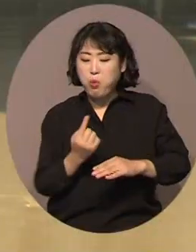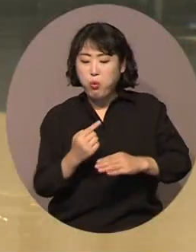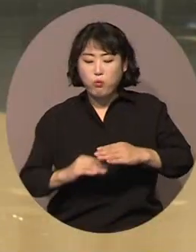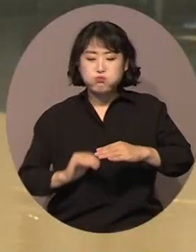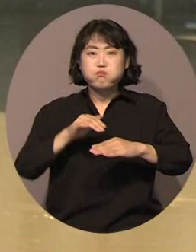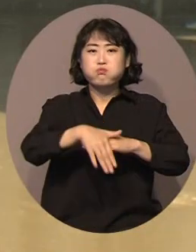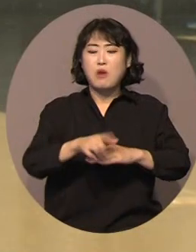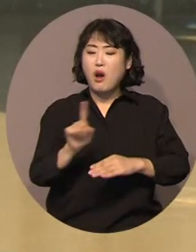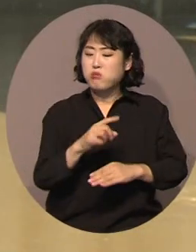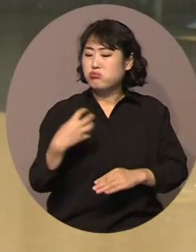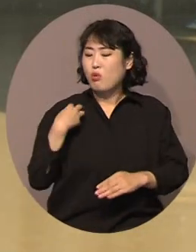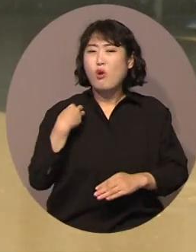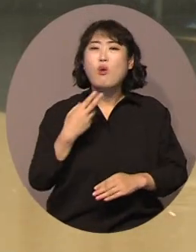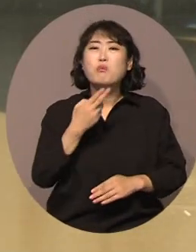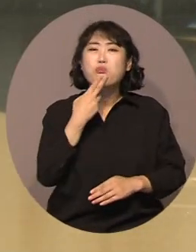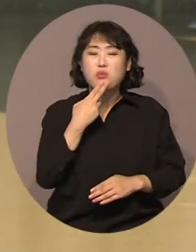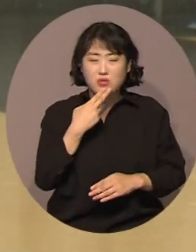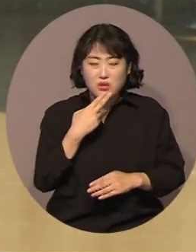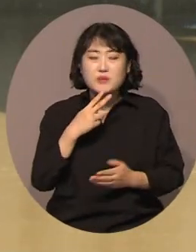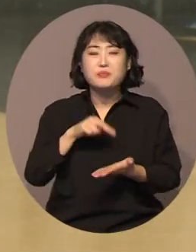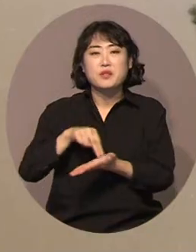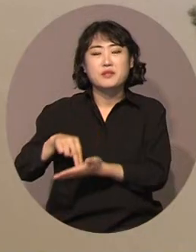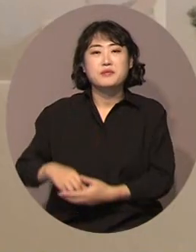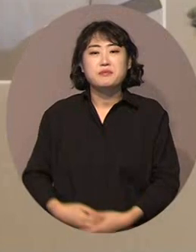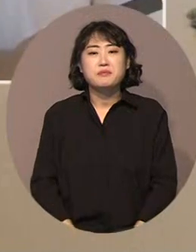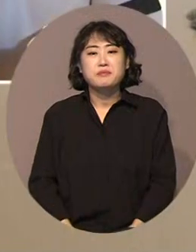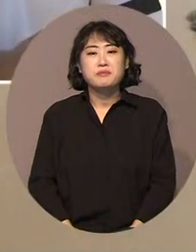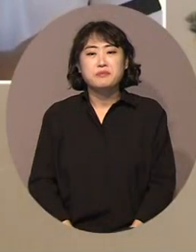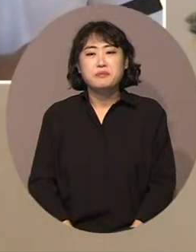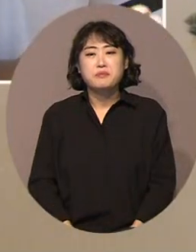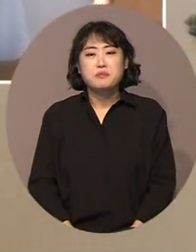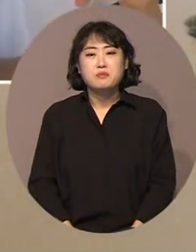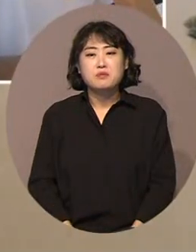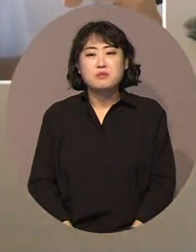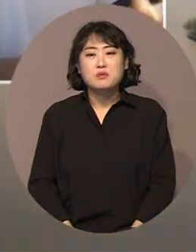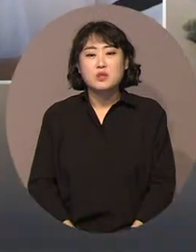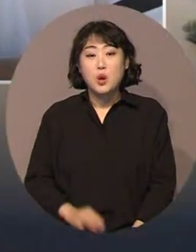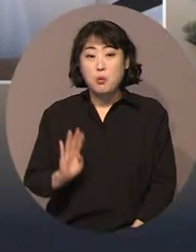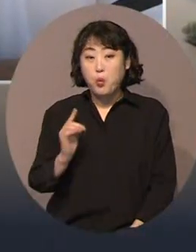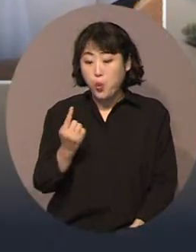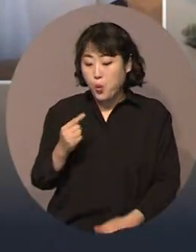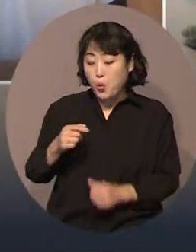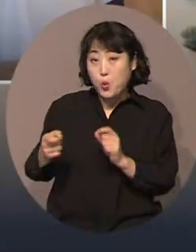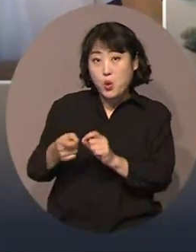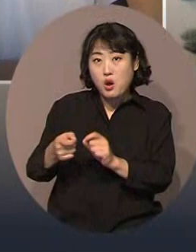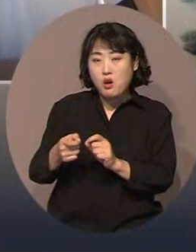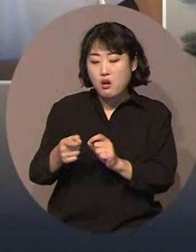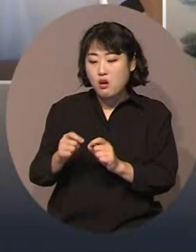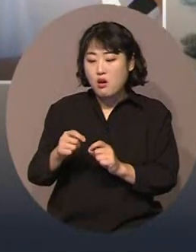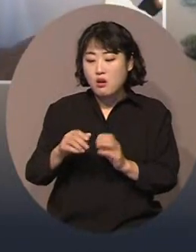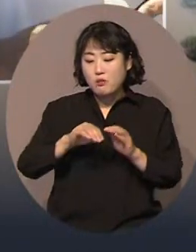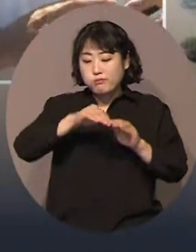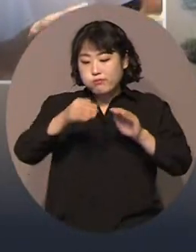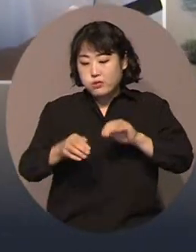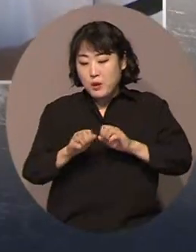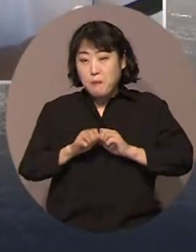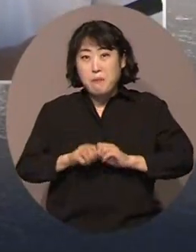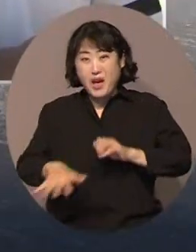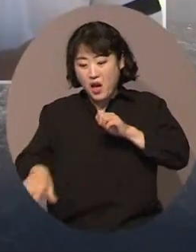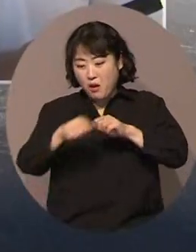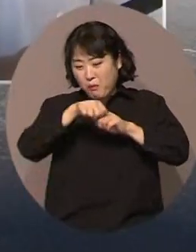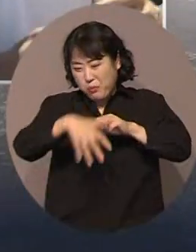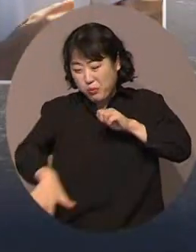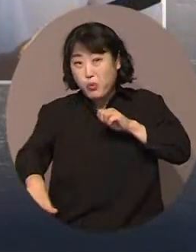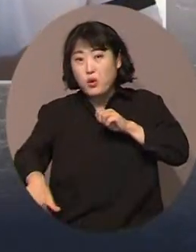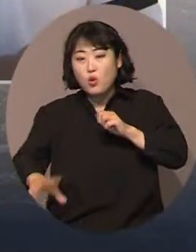아무런 역할을 할 수 없다고 주장합니다 그 근처에서 제방이 터지거나 물에